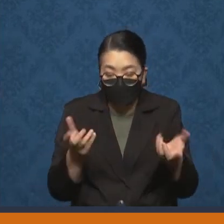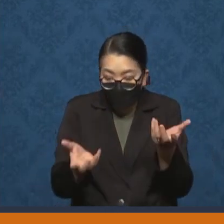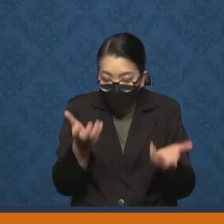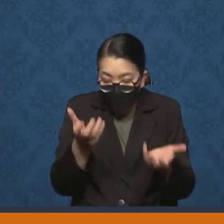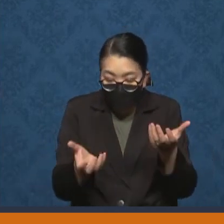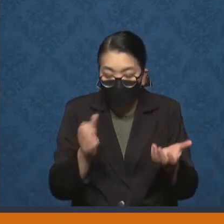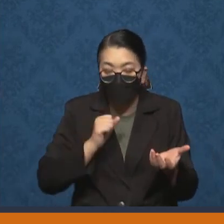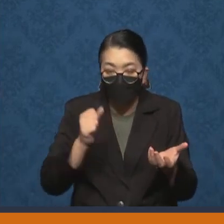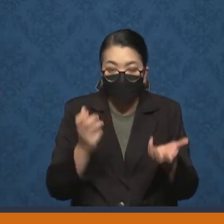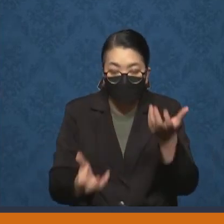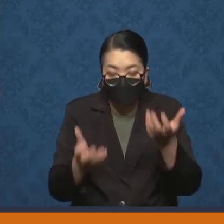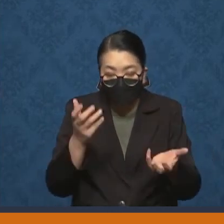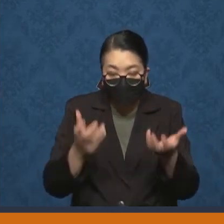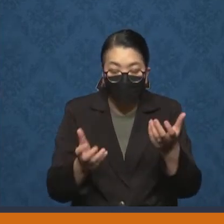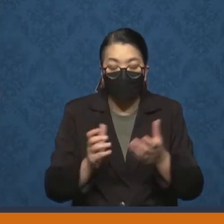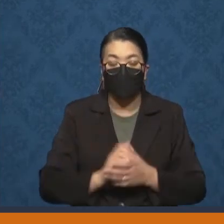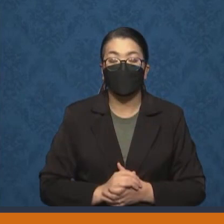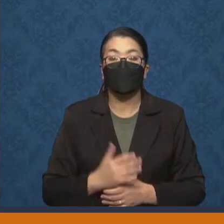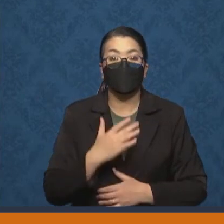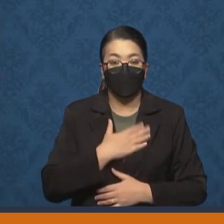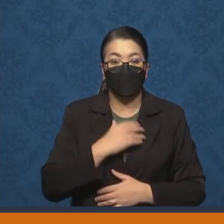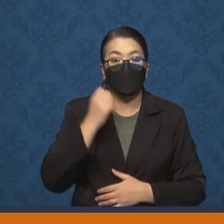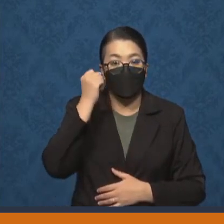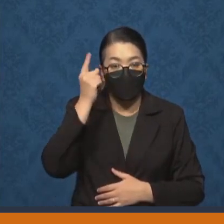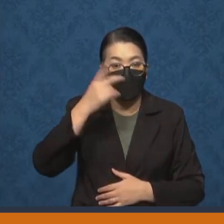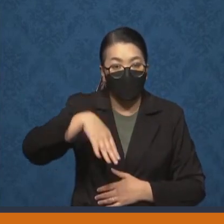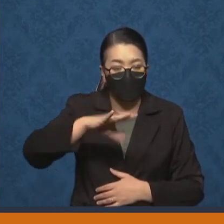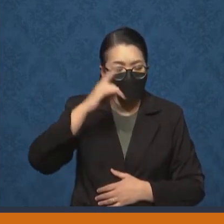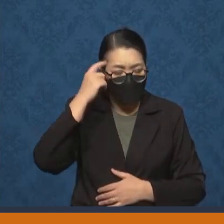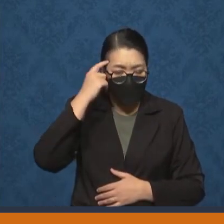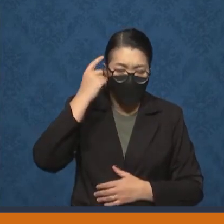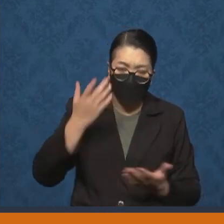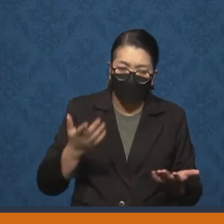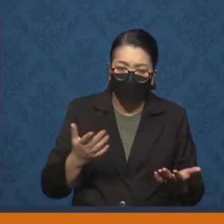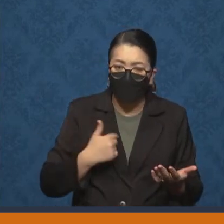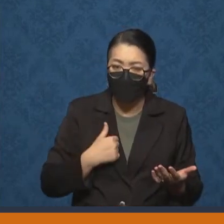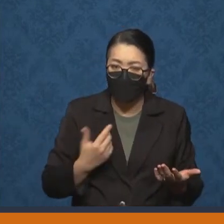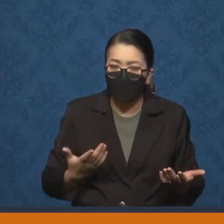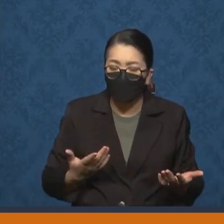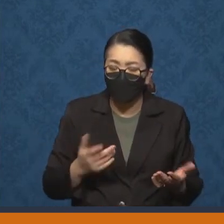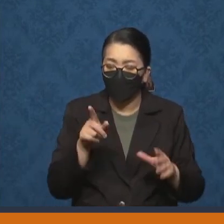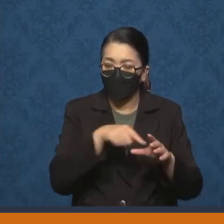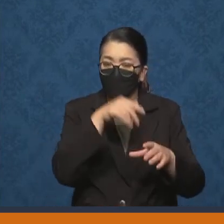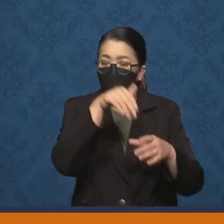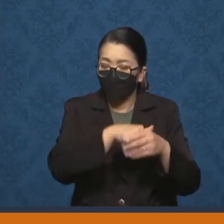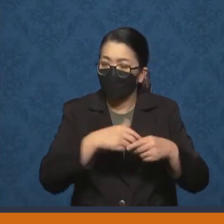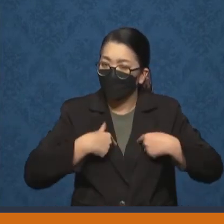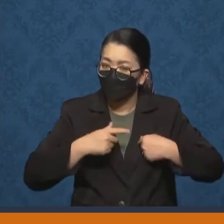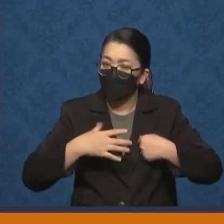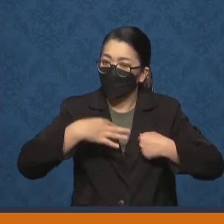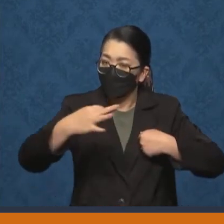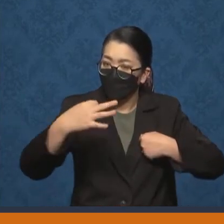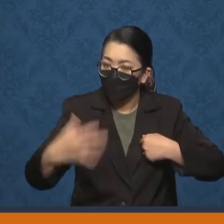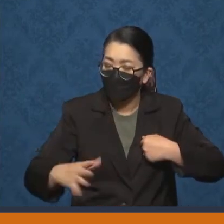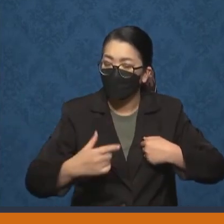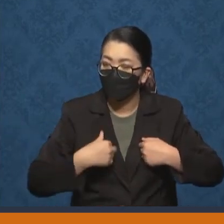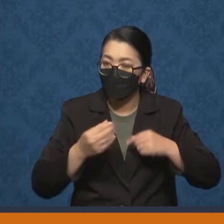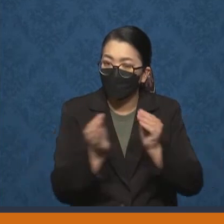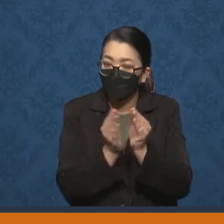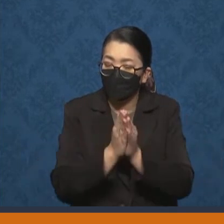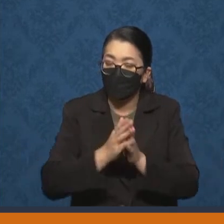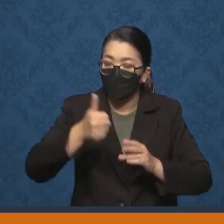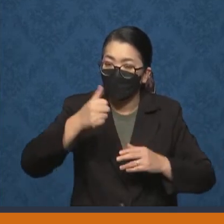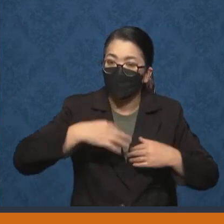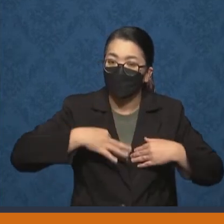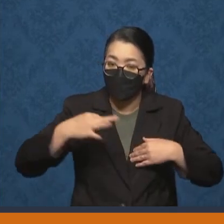ากขึ้นแต่ผมเข้าใจดีครับทุกท่านอาจจะบอกว่าก็ในเมื่อเขาได้รับเลือกตั้งด้วยบัตรผลการคะแนนเลือกตั้งแบบนั้